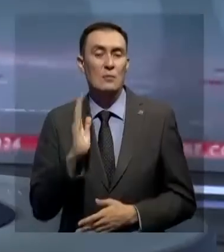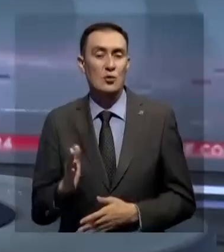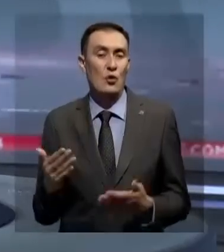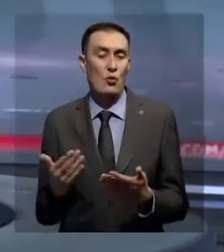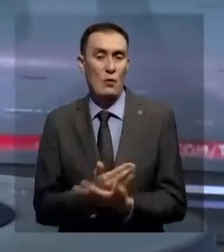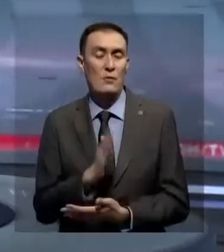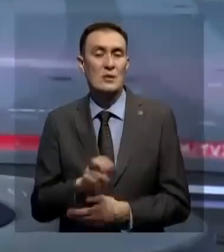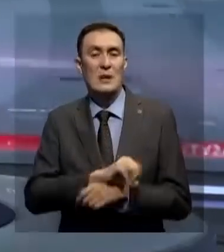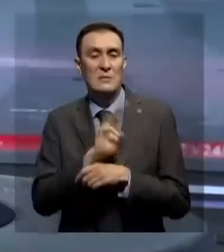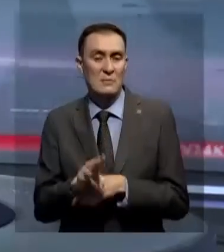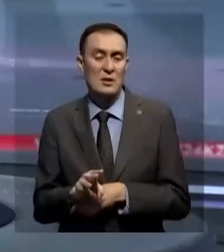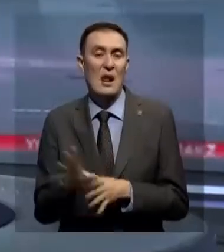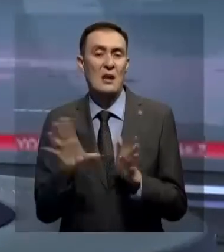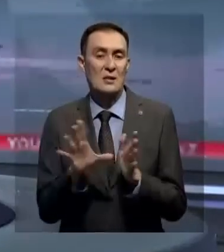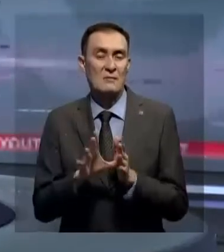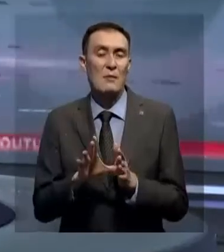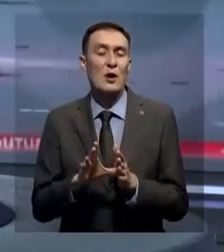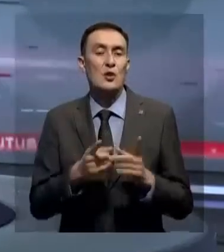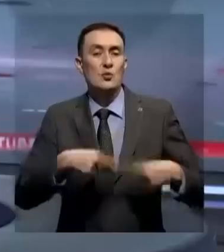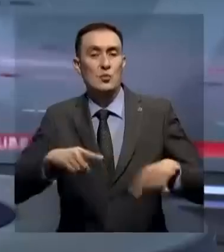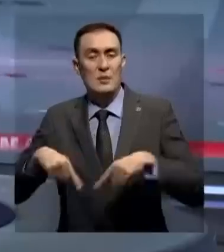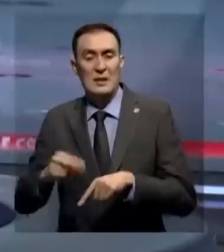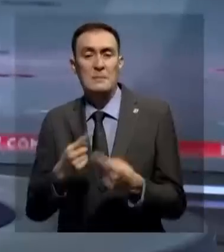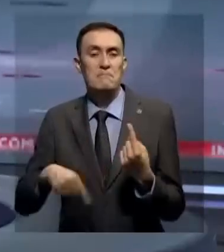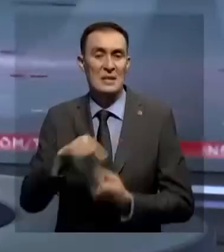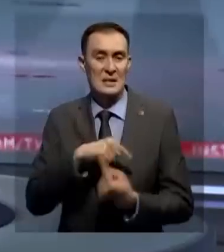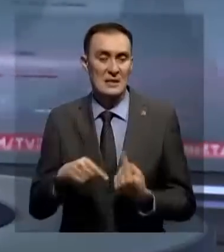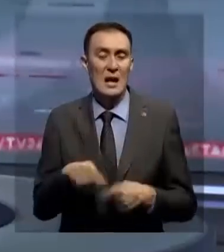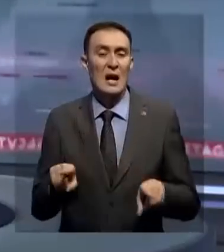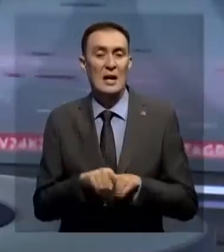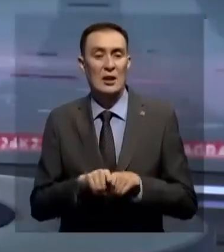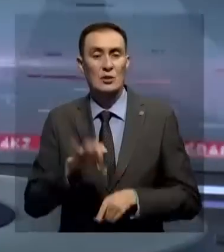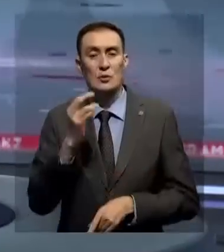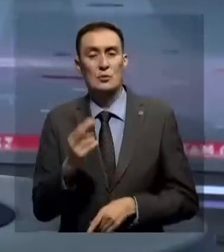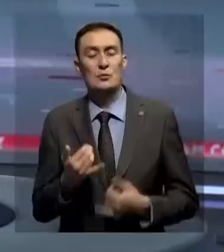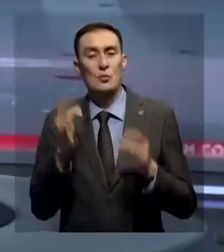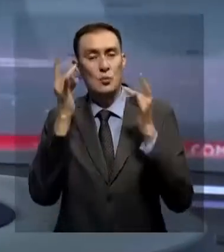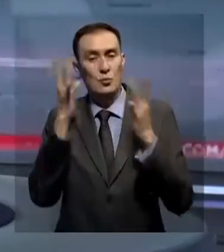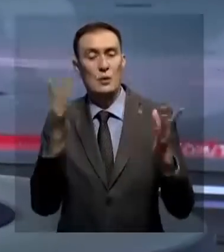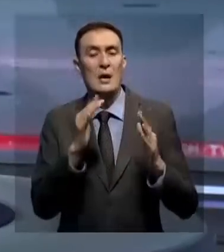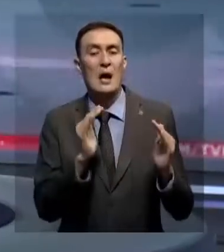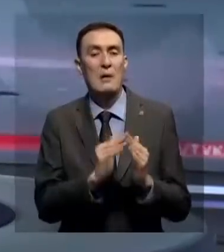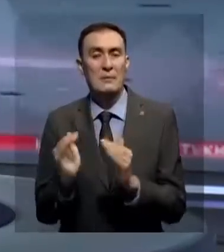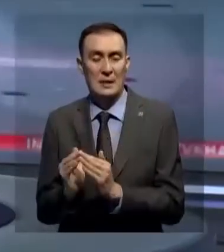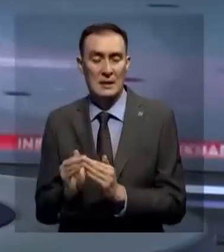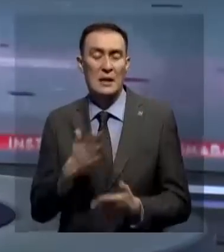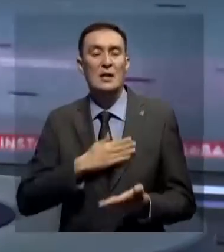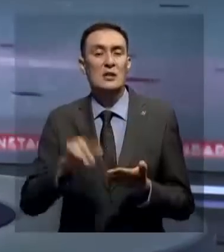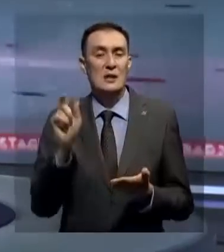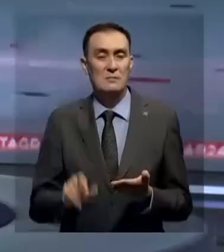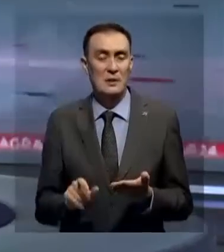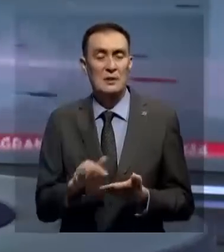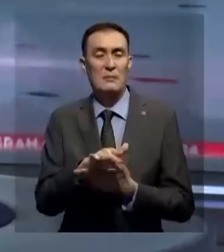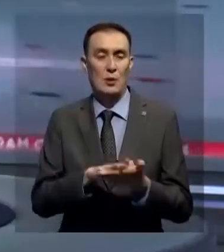новая подстанция будет стабильно снабжать электричеством субъекты малого и среднего бизнеса, а также социально-культурные объекты.